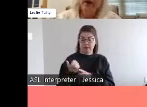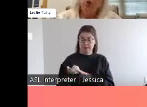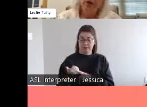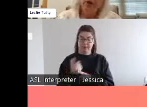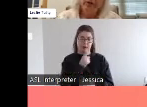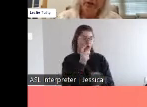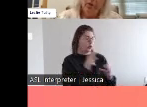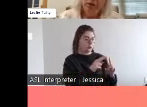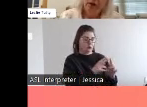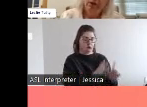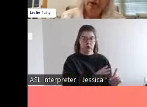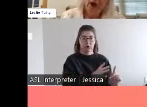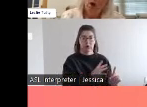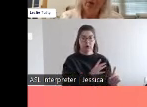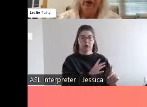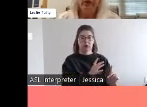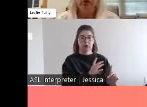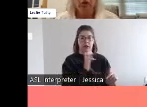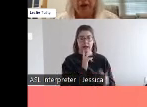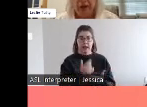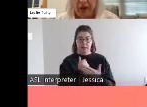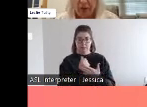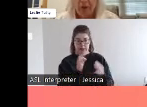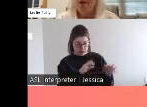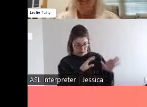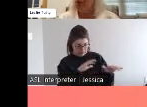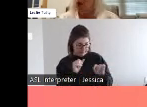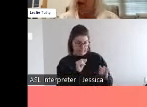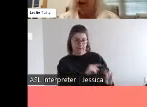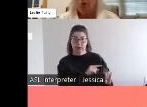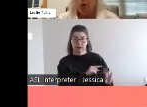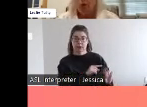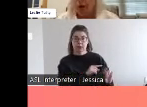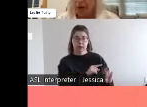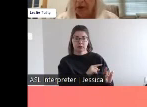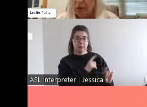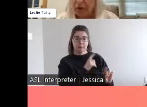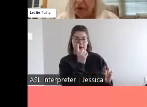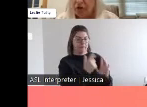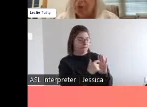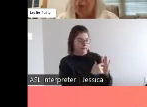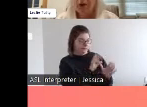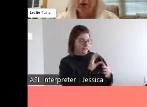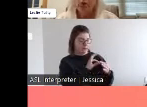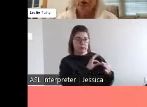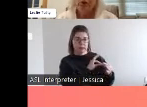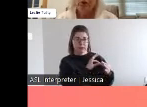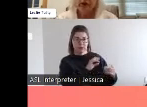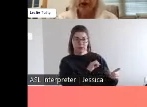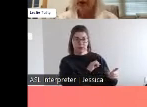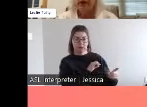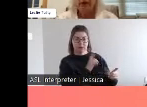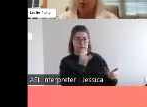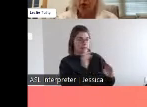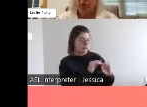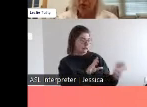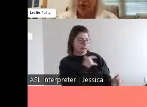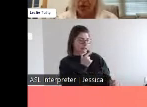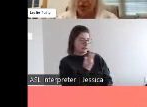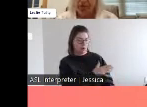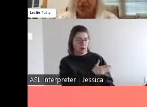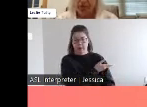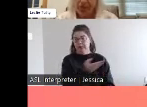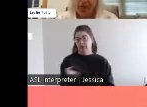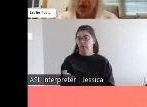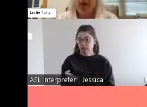ont dit que la thérapie de couple l'a aidé elle, mais pas son partenaire. Le counseling de couple m'a aidé à décider de le quitter, mais